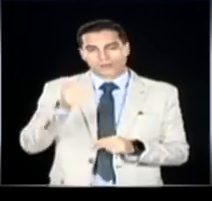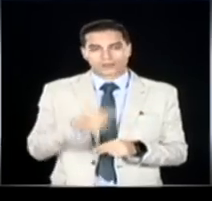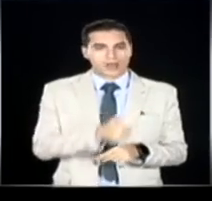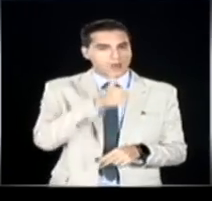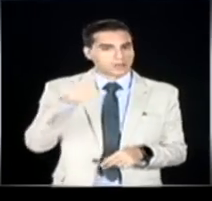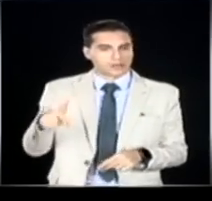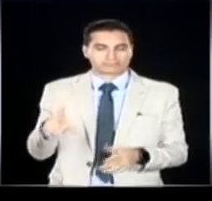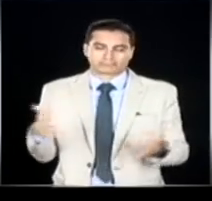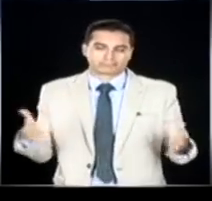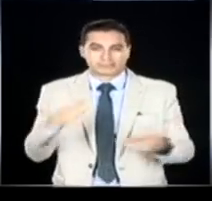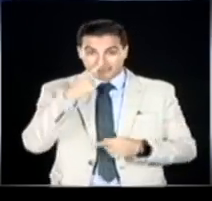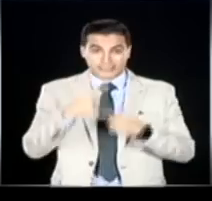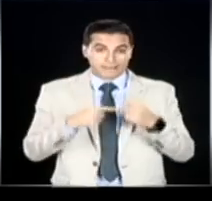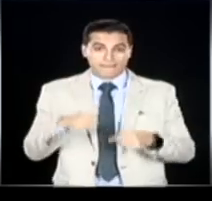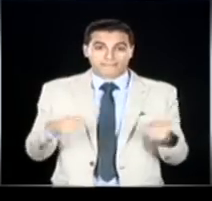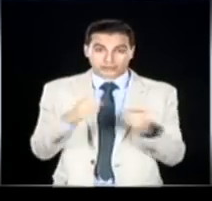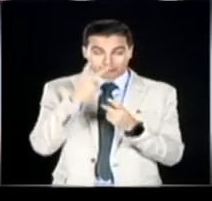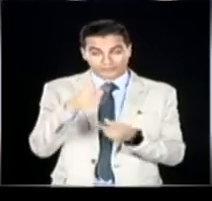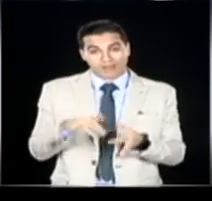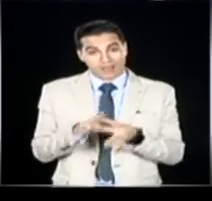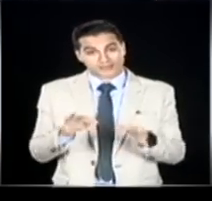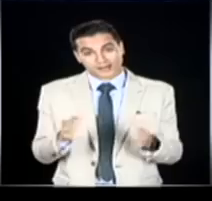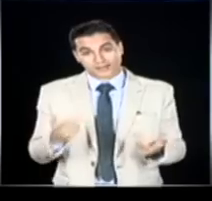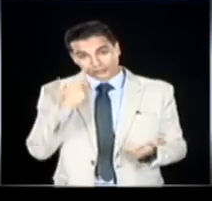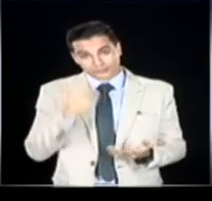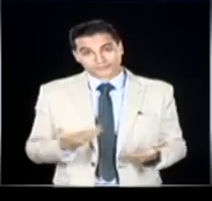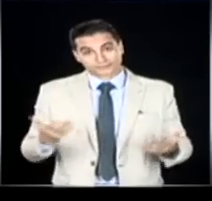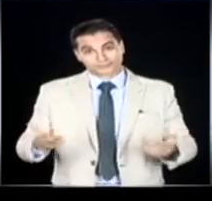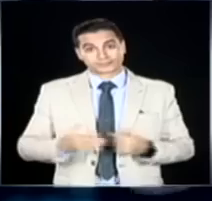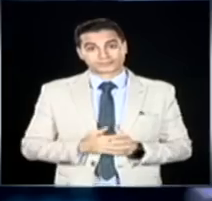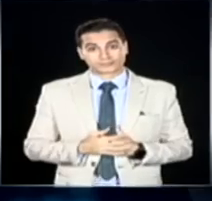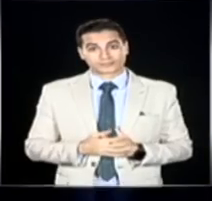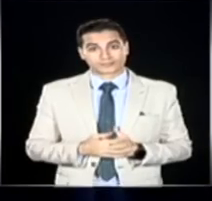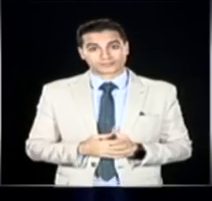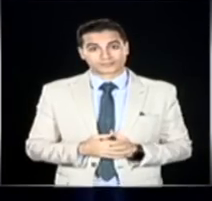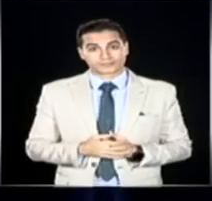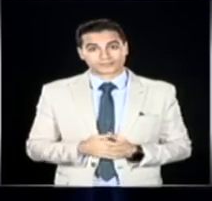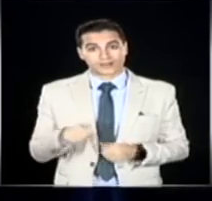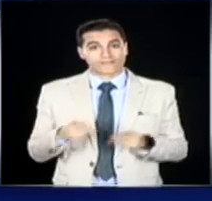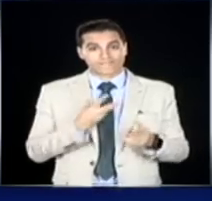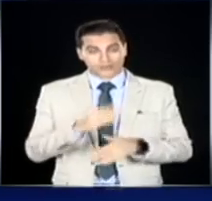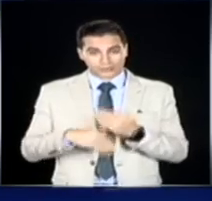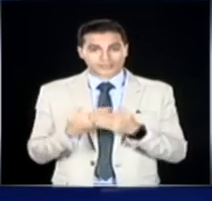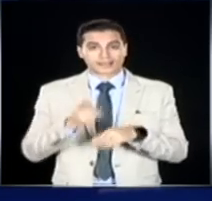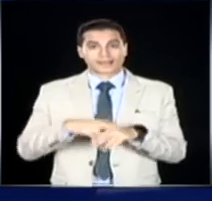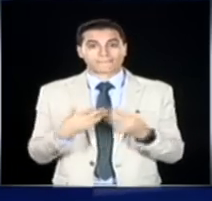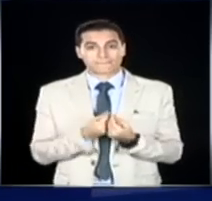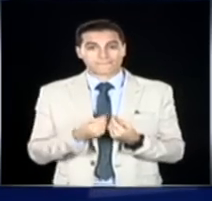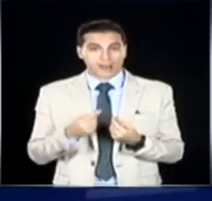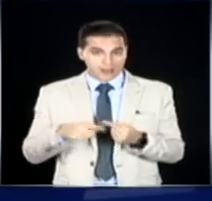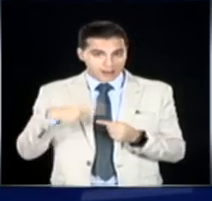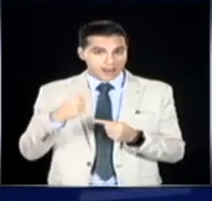وخلينا نكمل ماتش النهارده ونشوف ايه اللي هيحصل مع عجله الحظر حنخرج فاصل وهنرجع مره ثانيه